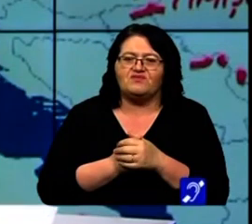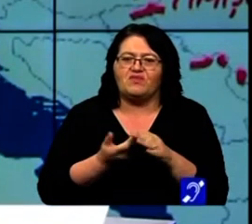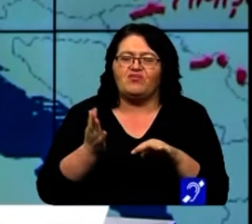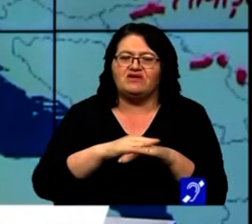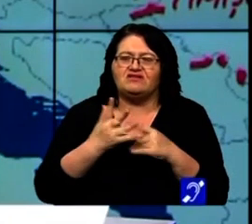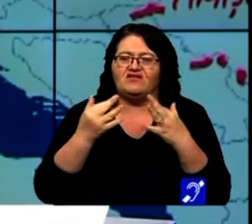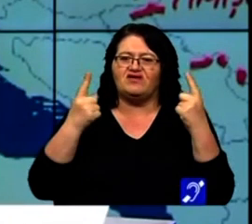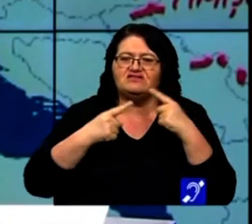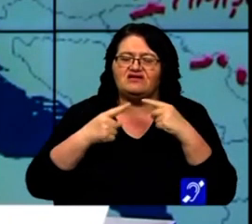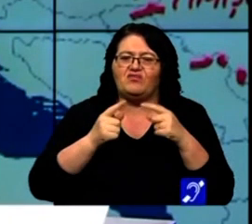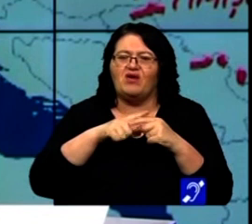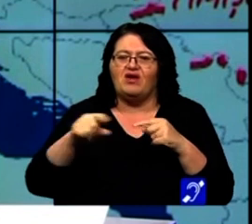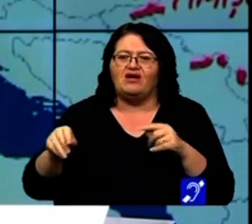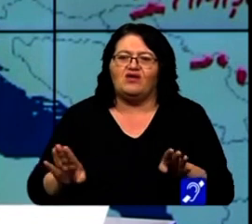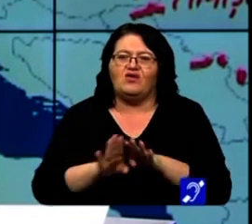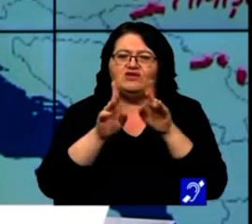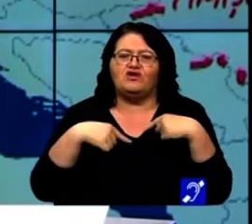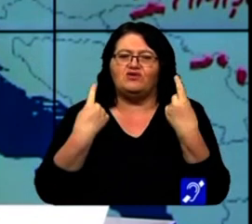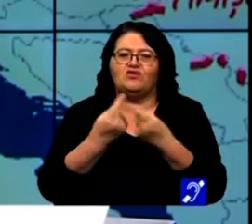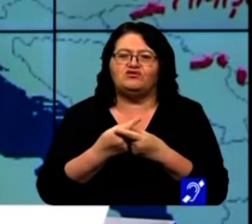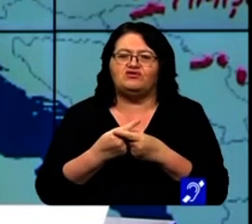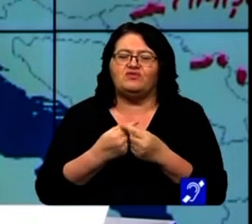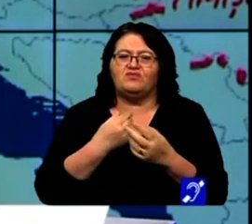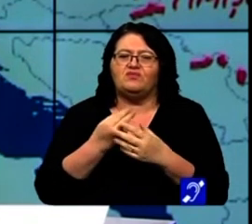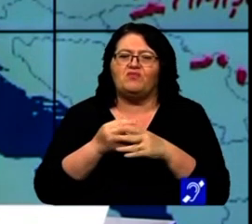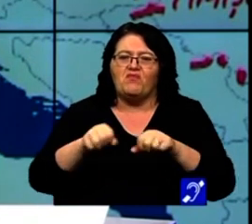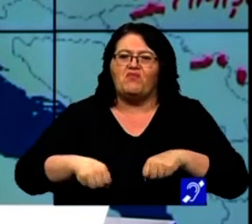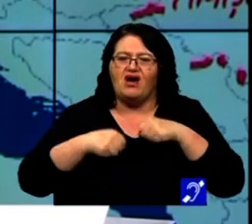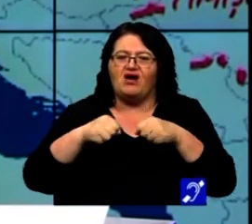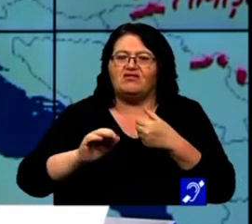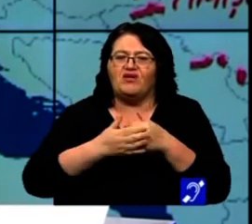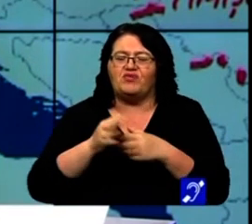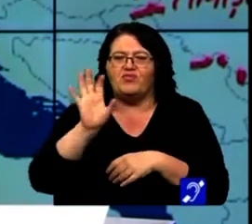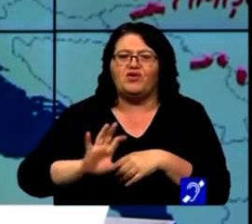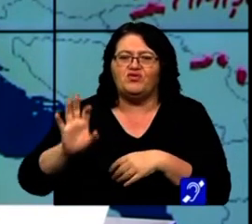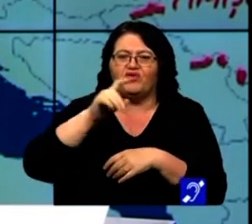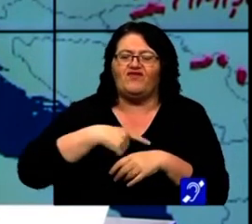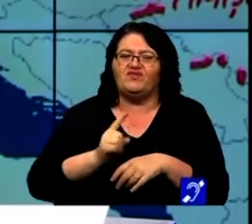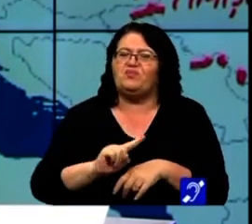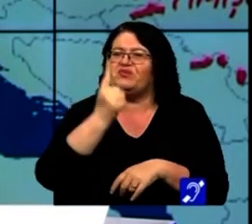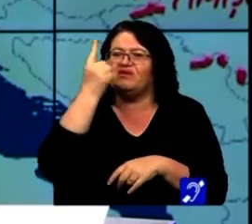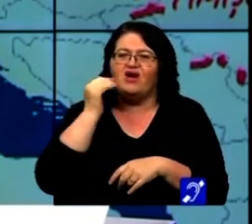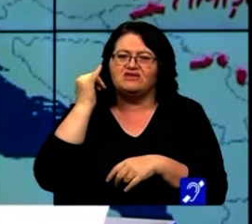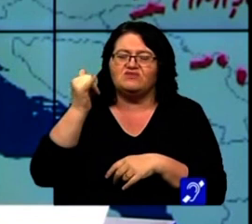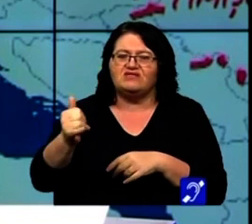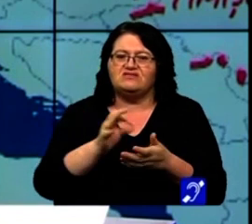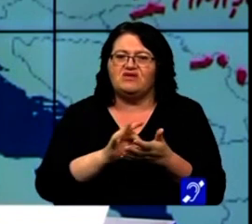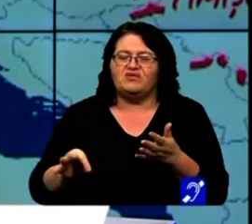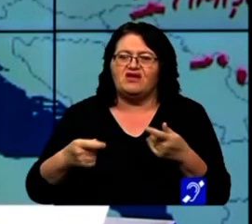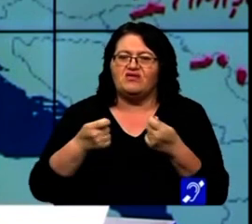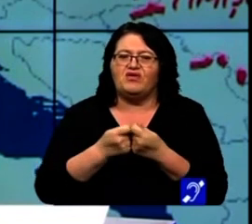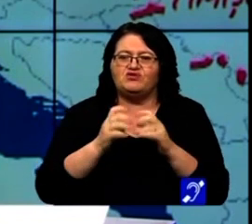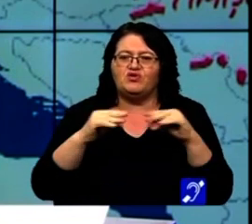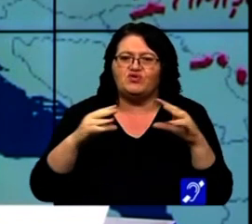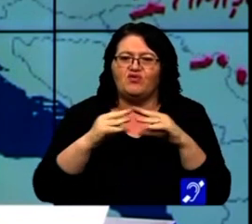Mai sunt doar câteva zile până la plecarea colegilor noștri în expediție cu barca în jurul Europei. Va fi prima expediție fluvio-maritimă a